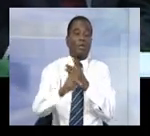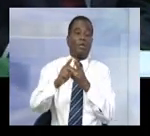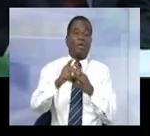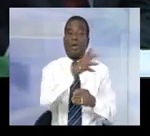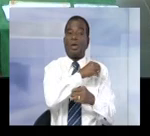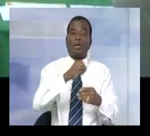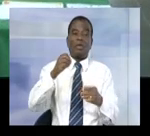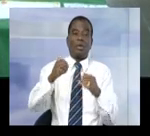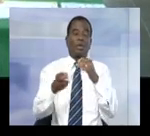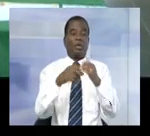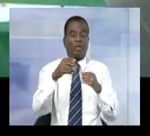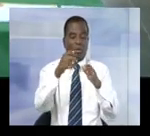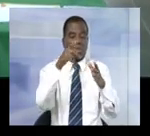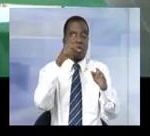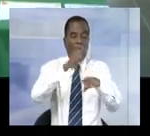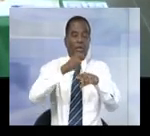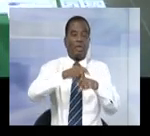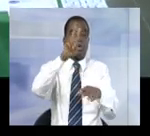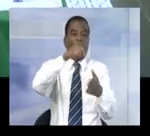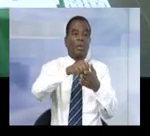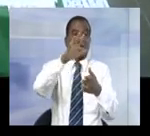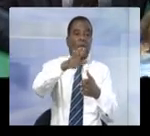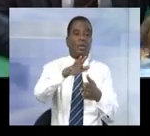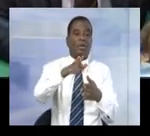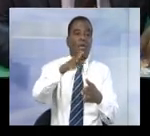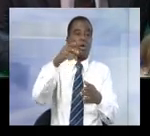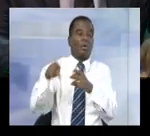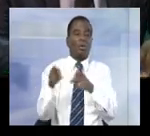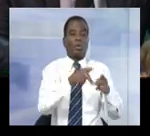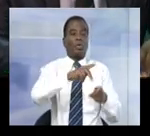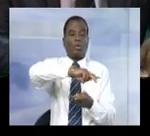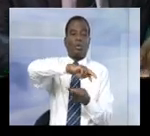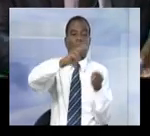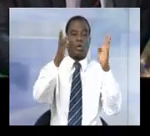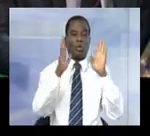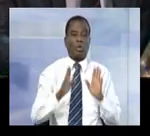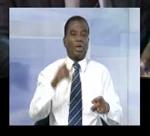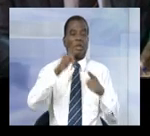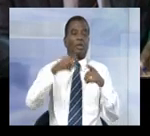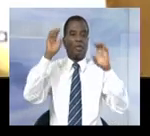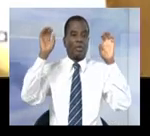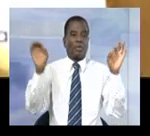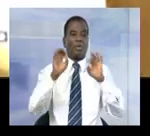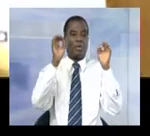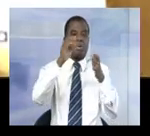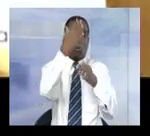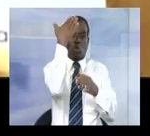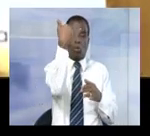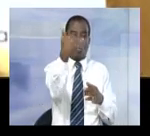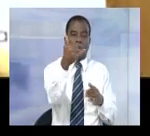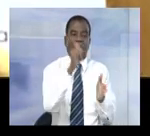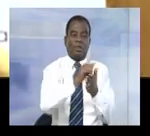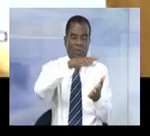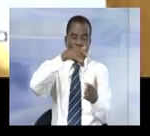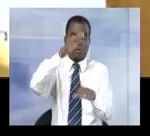humain de la BAT pour la période 2014-2018, selon les représentants de l'institution à cette cérémonie. C'est pourquoi cette